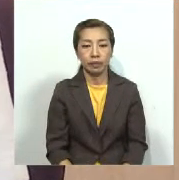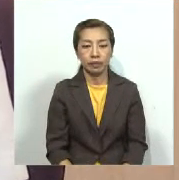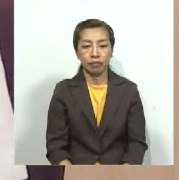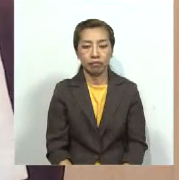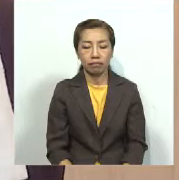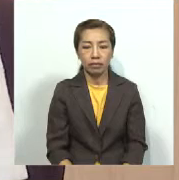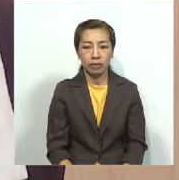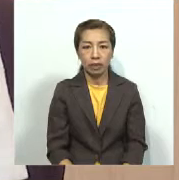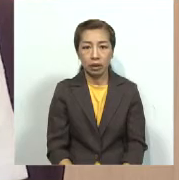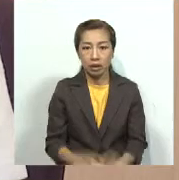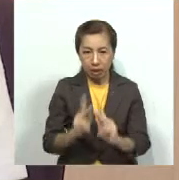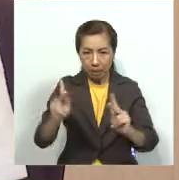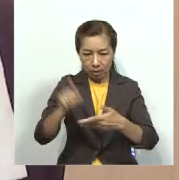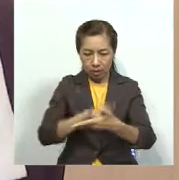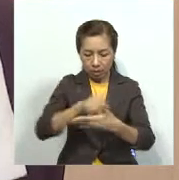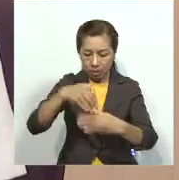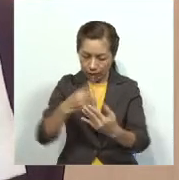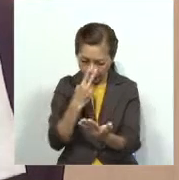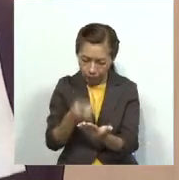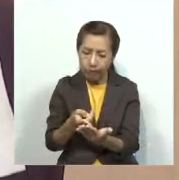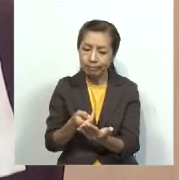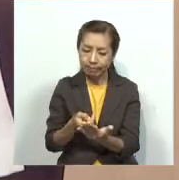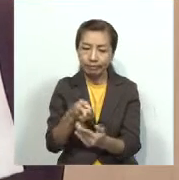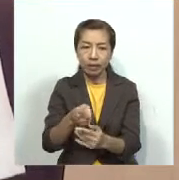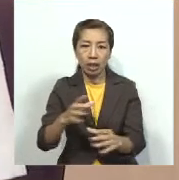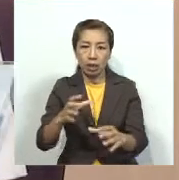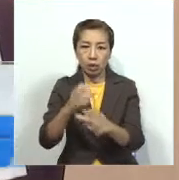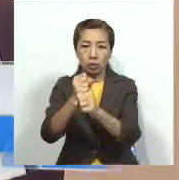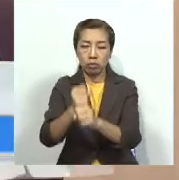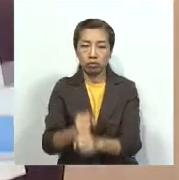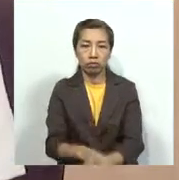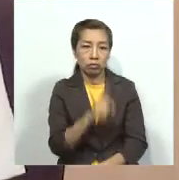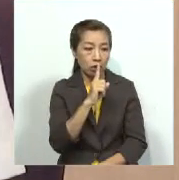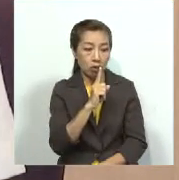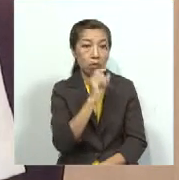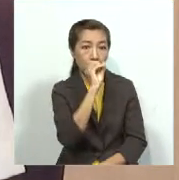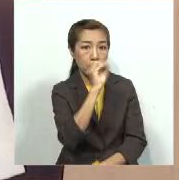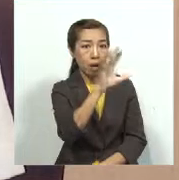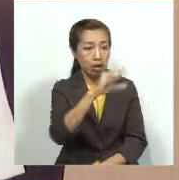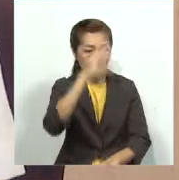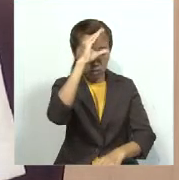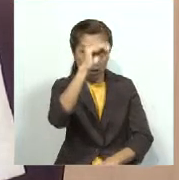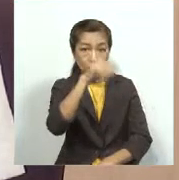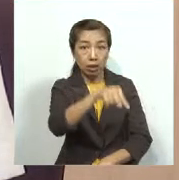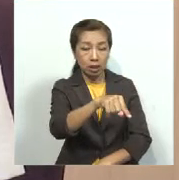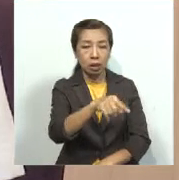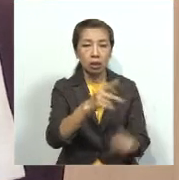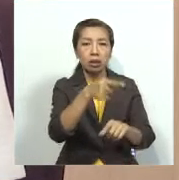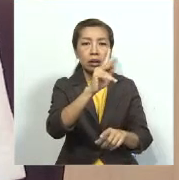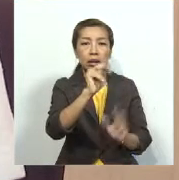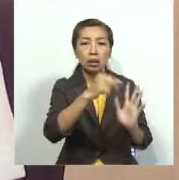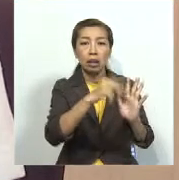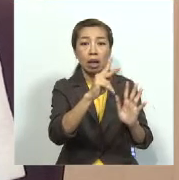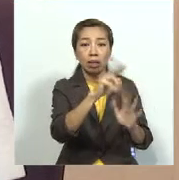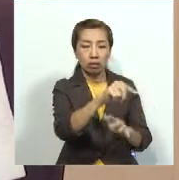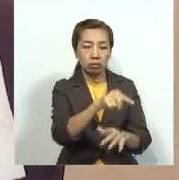คณะกรรมการการเลือกตั้งจึงได้มีมติให้แจ้งข้อกล่าวหาแก่นายธนาธรจึงรุ่งเรืองกิจโดยมอบหมายให้เลขาธิการ